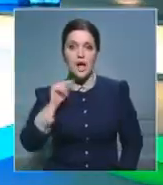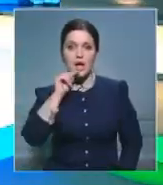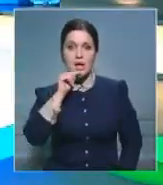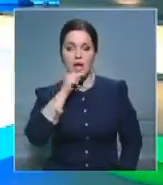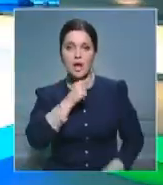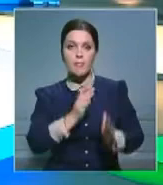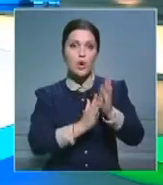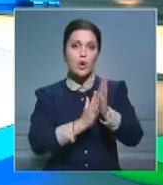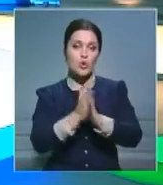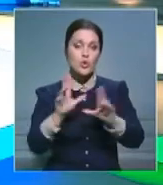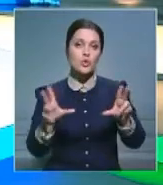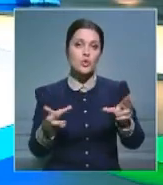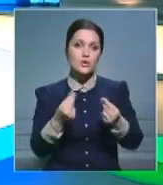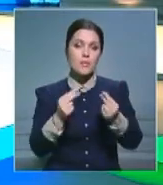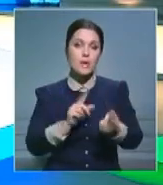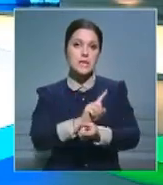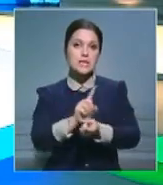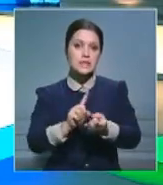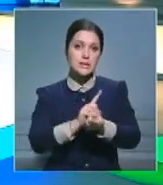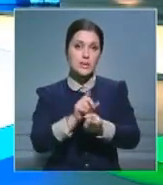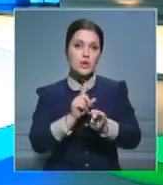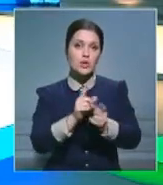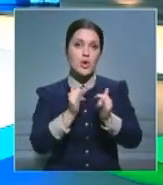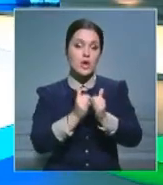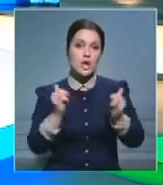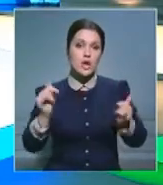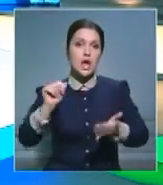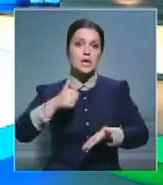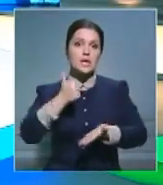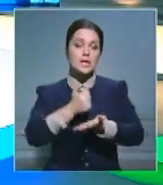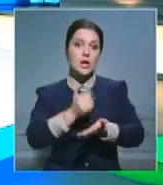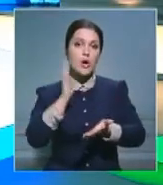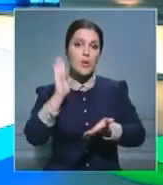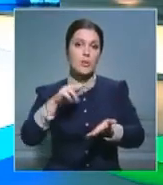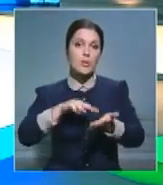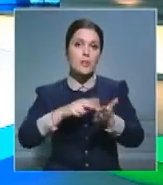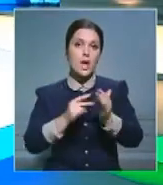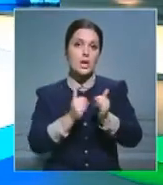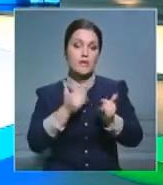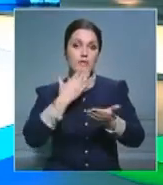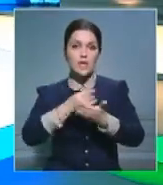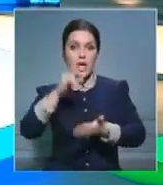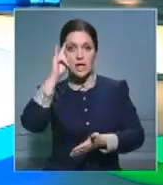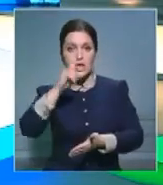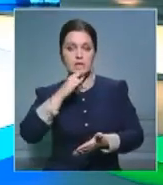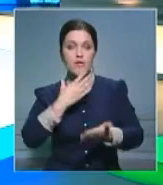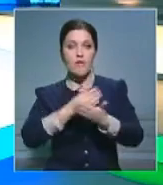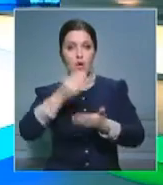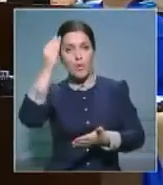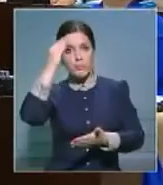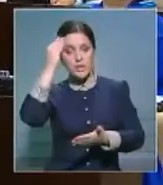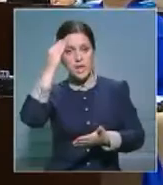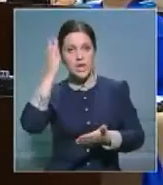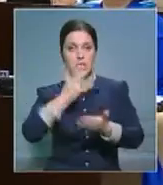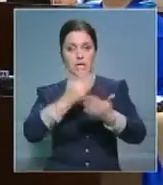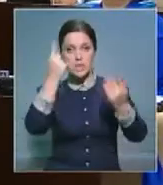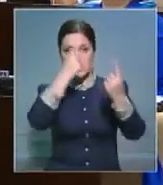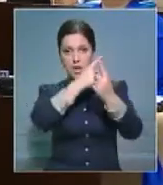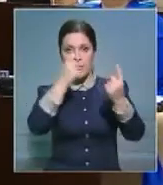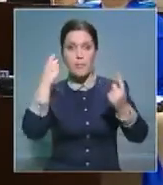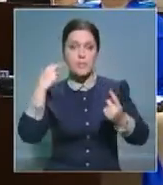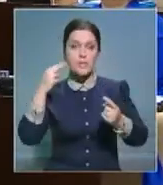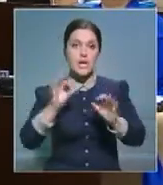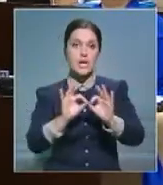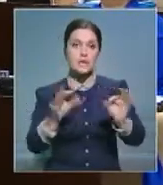Экономический рост, успешные реформы и устойчивое развитие станут главными ориентирами развития нашей страны. Свое мнение по поводу послания президента Казахстана